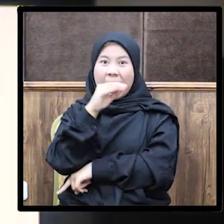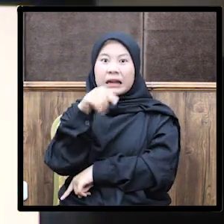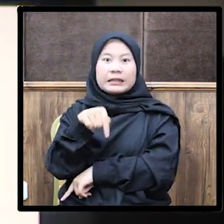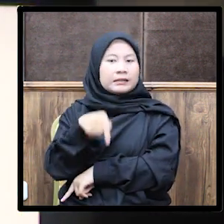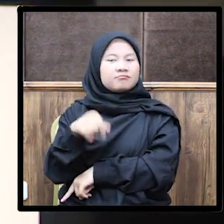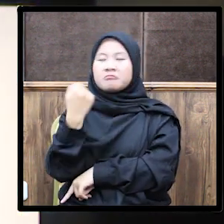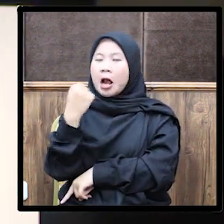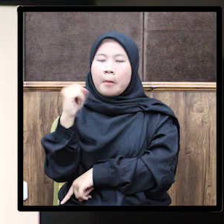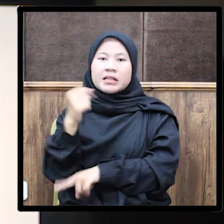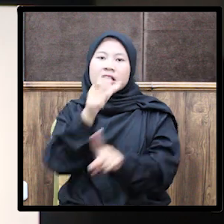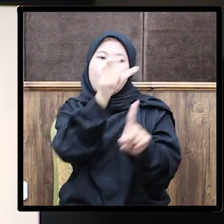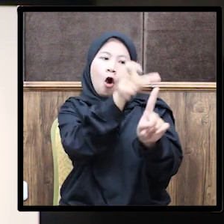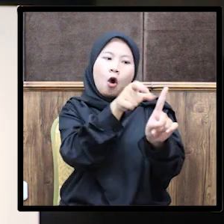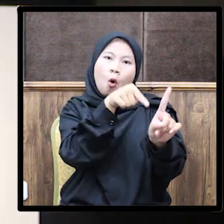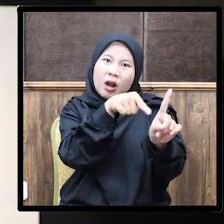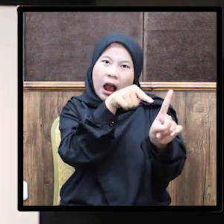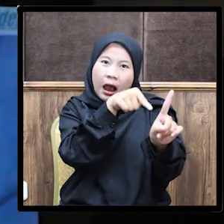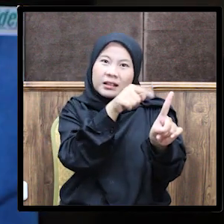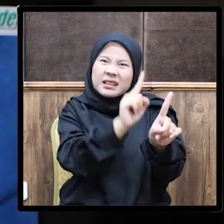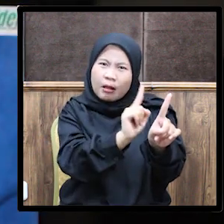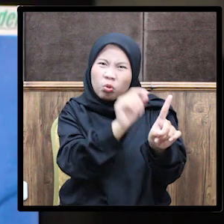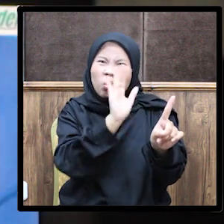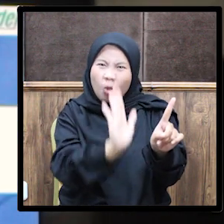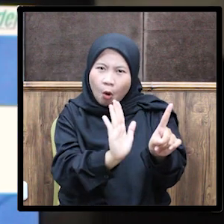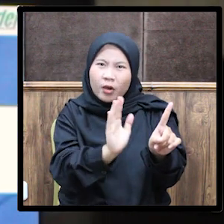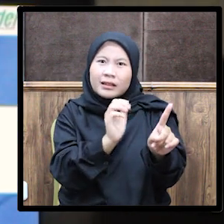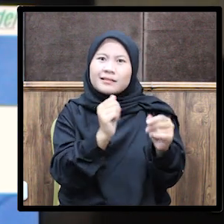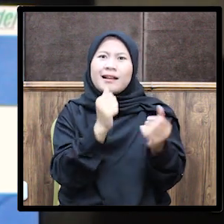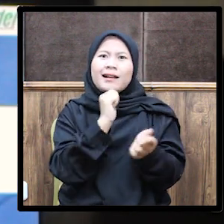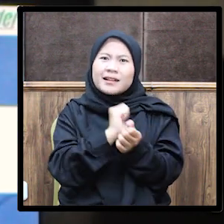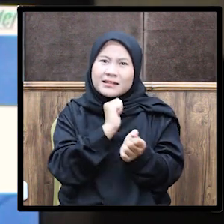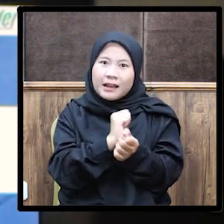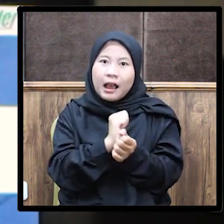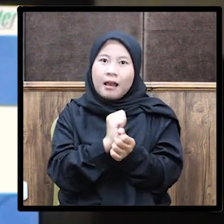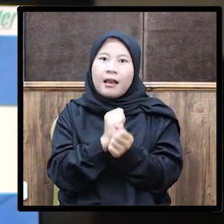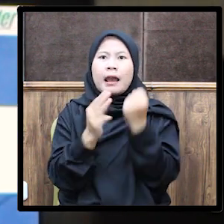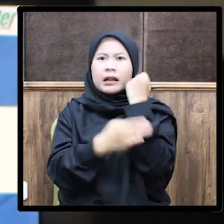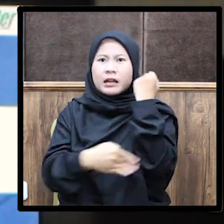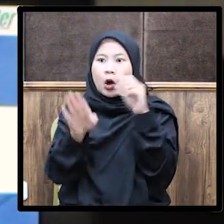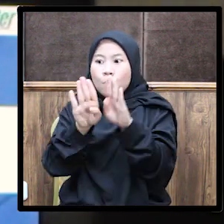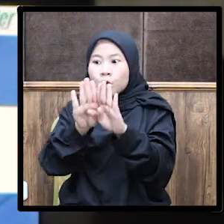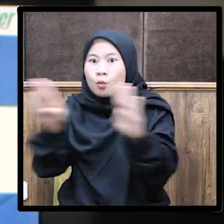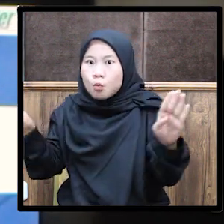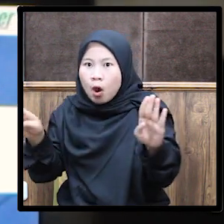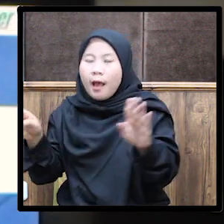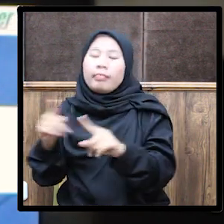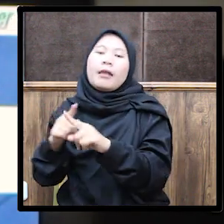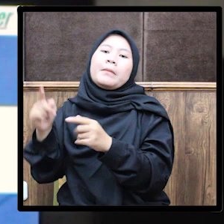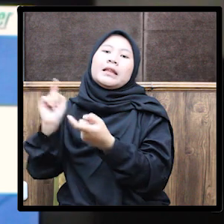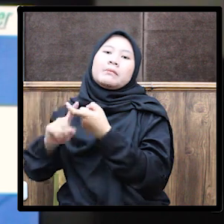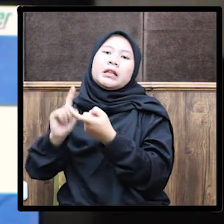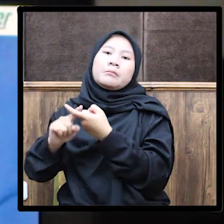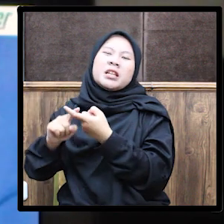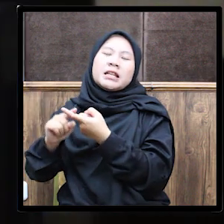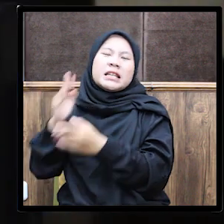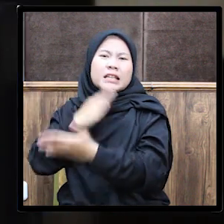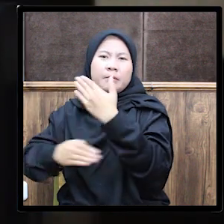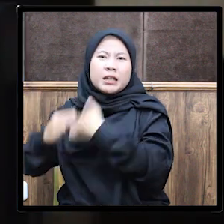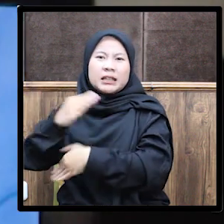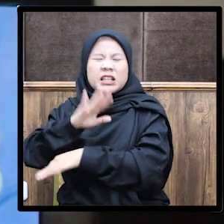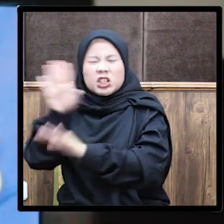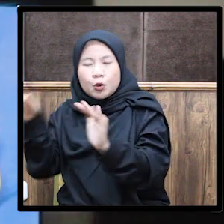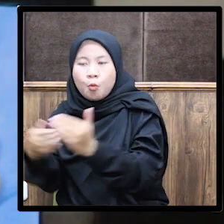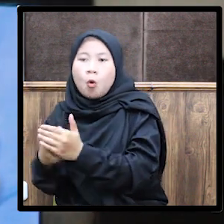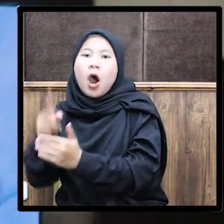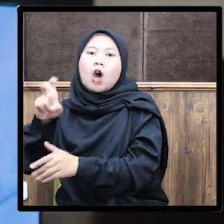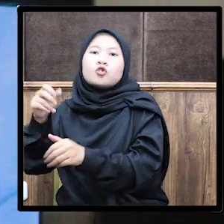satu pihak saja yang bekerja. Misalnya negara saja sudah buka keran, tapi gerakan teman-teman disabilitas juga harus bergerak. Tapi tidak juga bisa